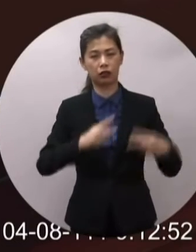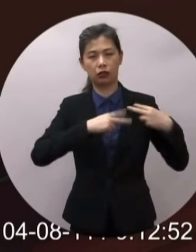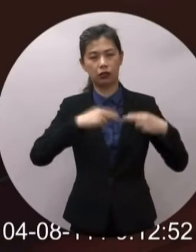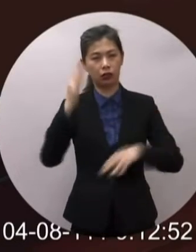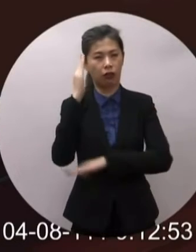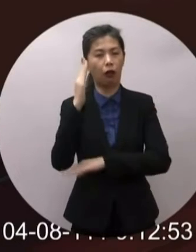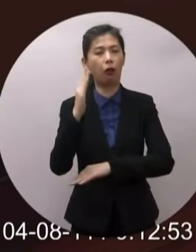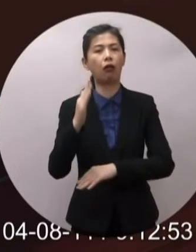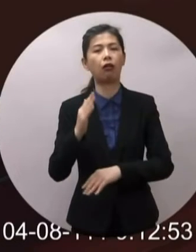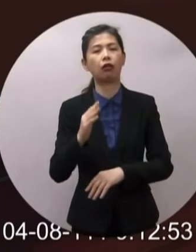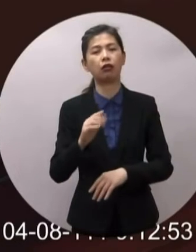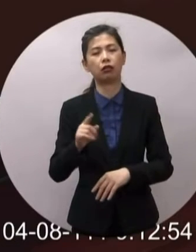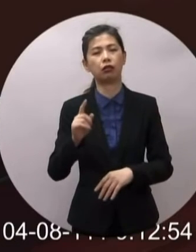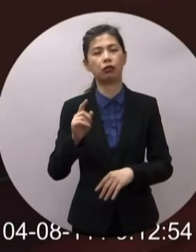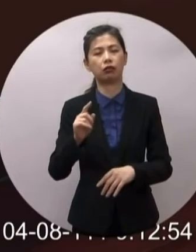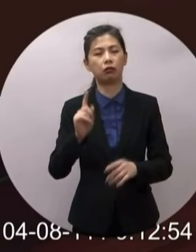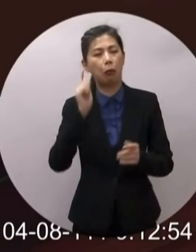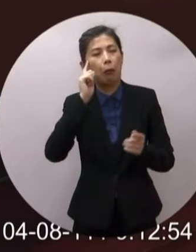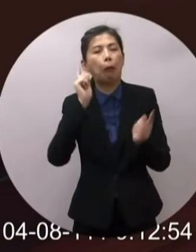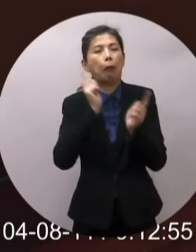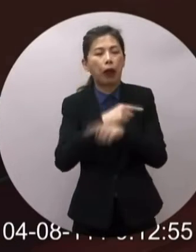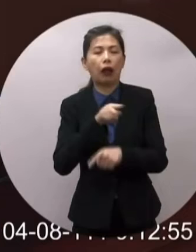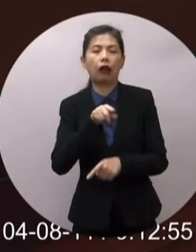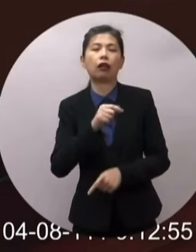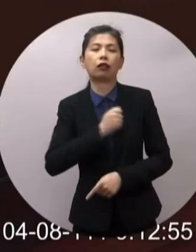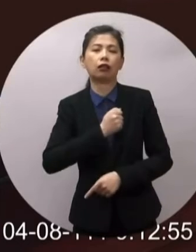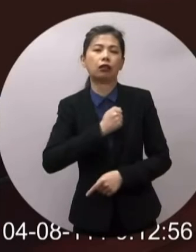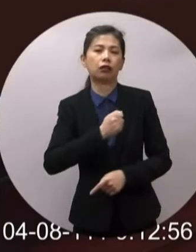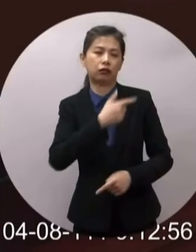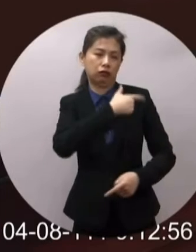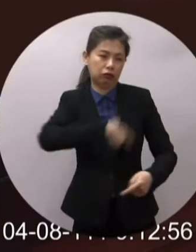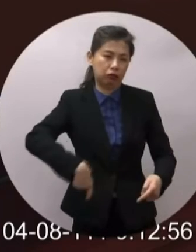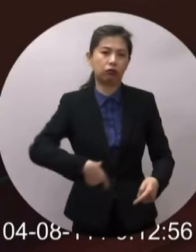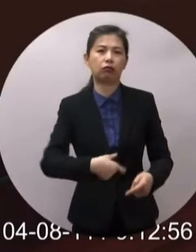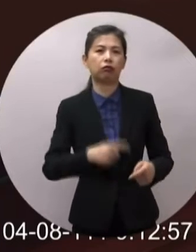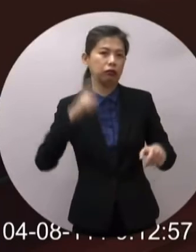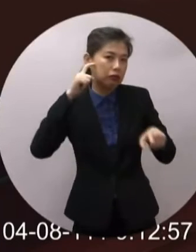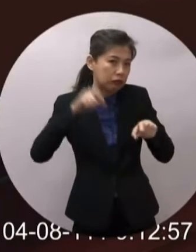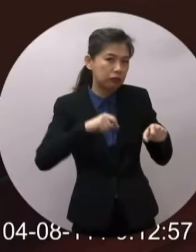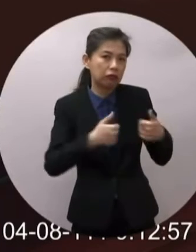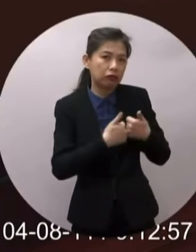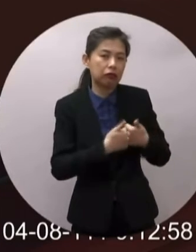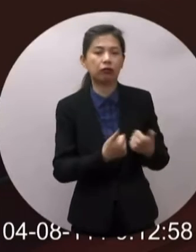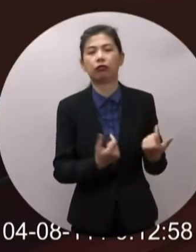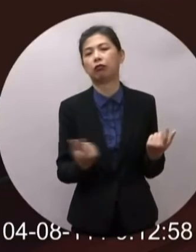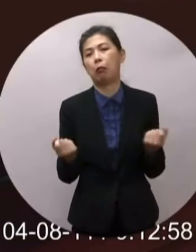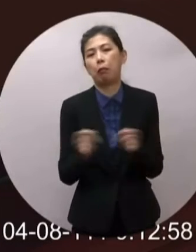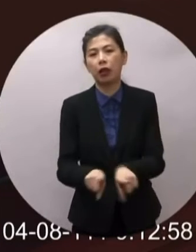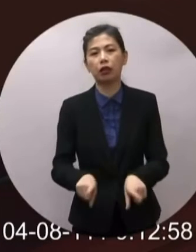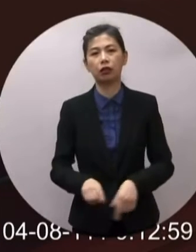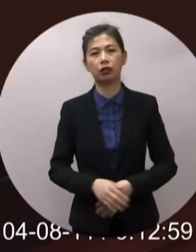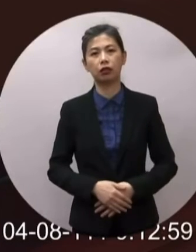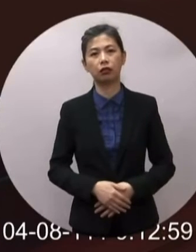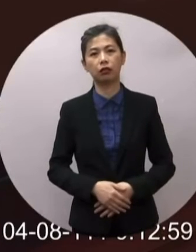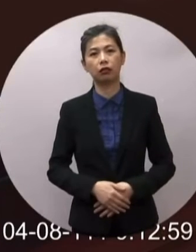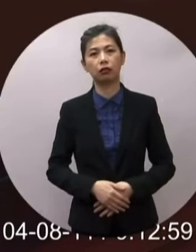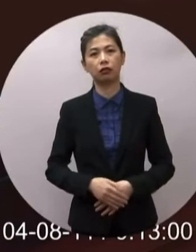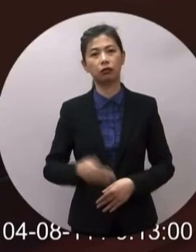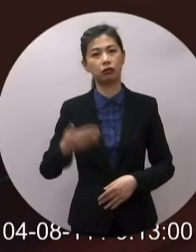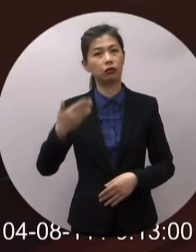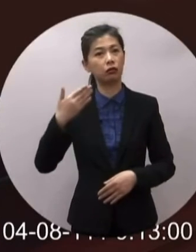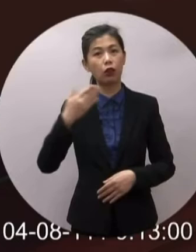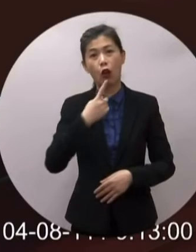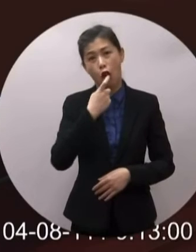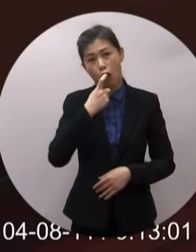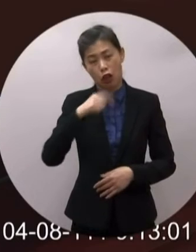会议当成是选战会议，防疫不应该分蓝绿。但执政党在关键时刻，他只找自家